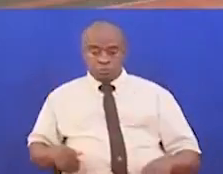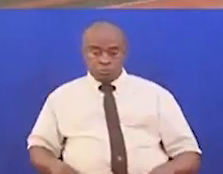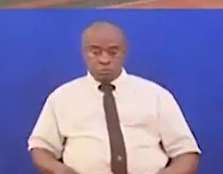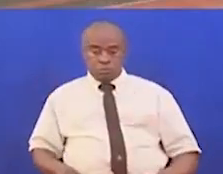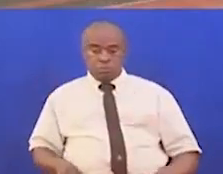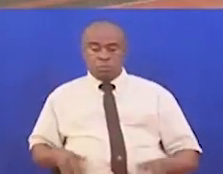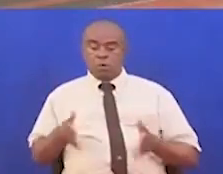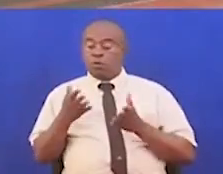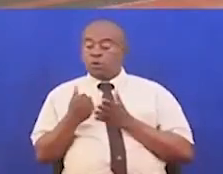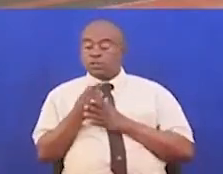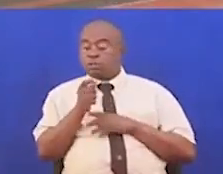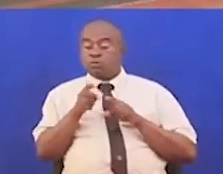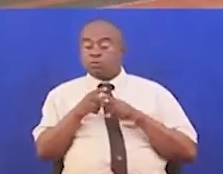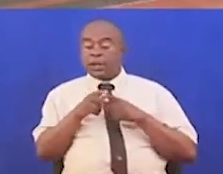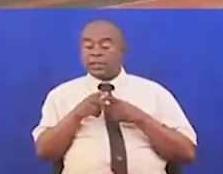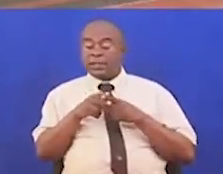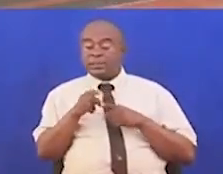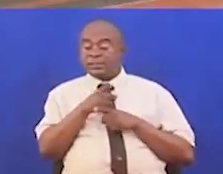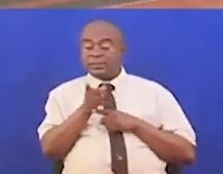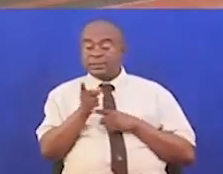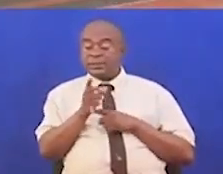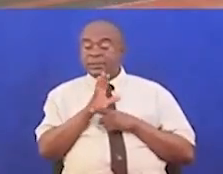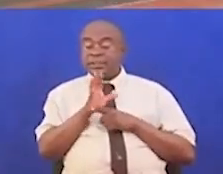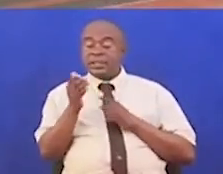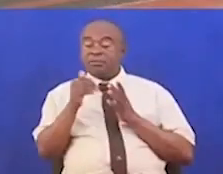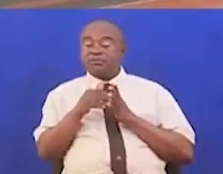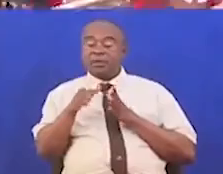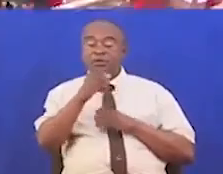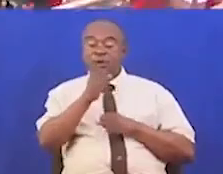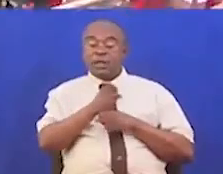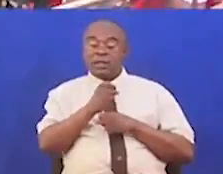wa mkandarasi ambaye atafanya hiyo kazi ameshaenda site. Asante Mheshimiwa Naibu Spika.